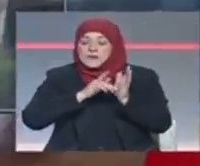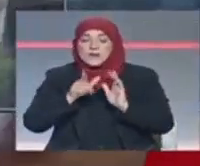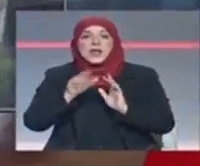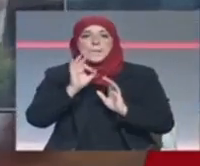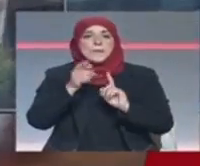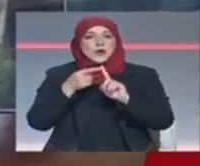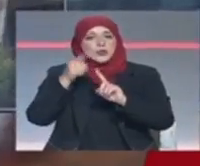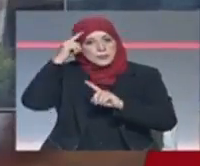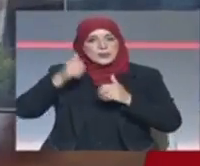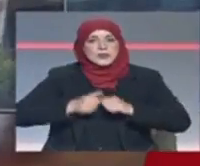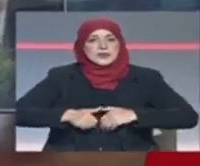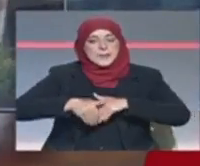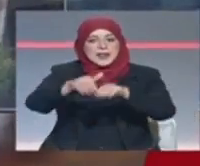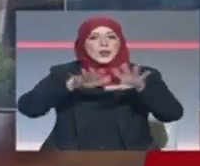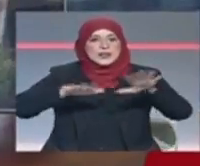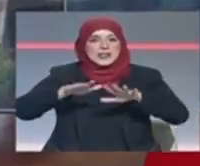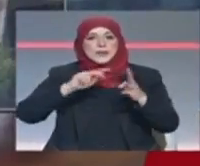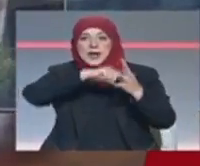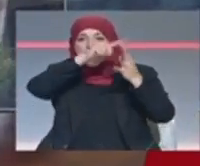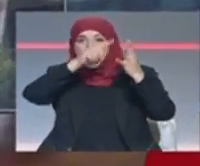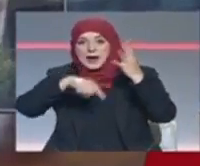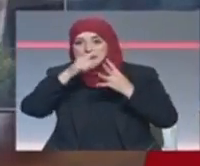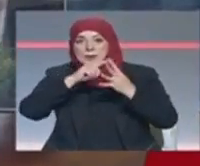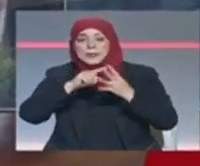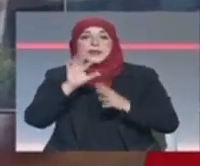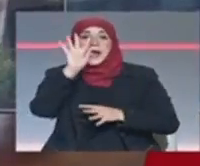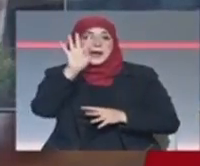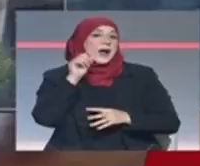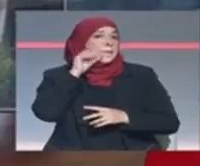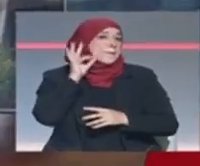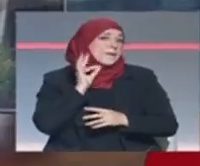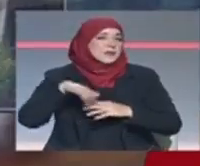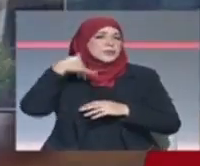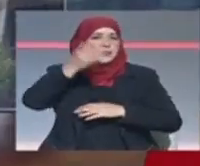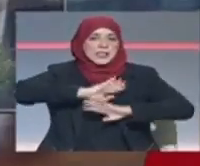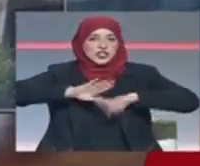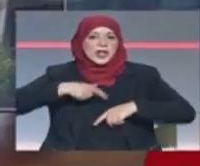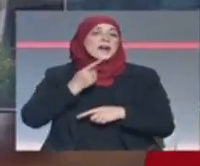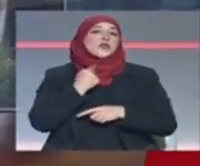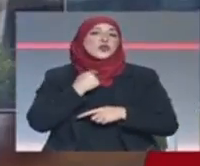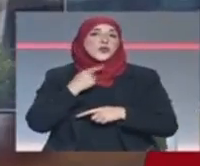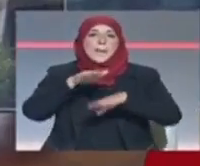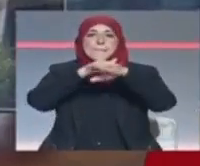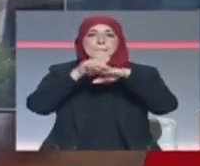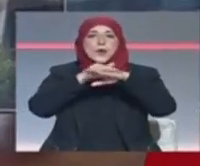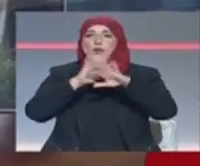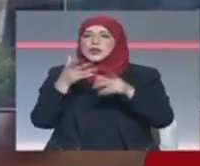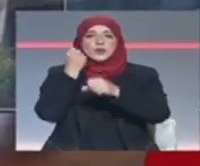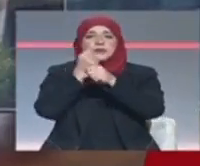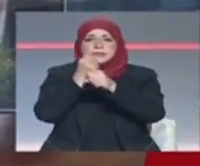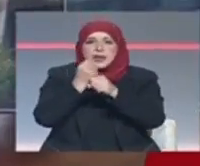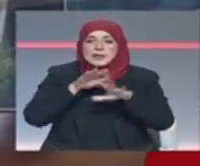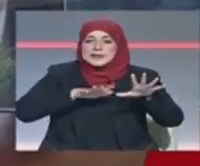وتمتد الاستراتيجيه على اربع مراحل من الرابع من مائه الى اخر شهر جو القادم وتتمحور حول العمل بالتدابير